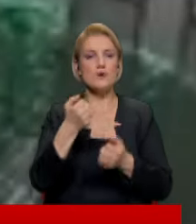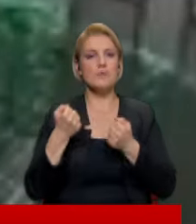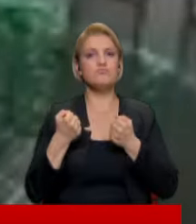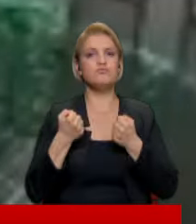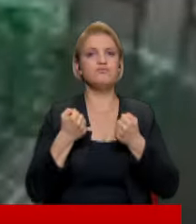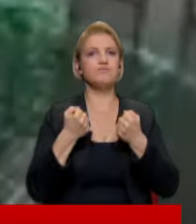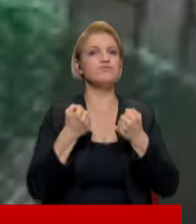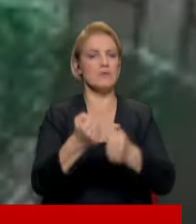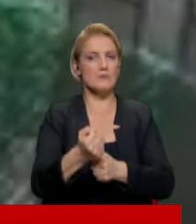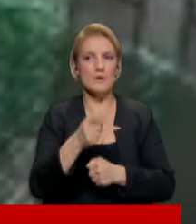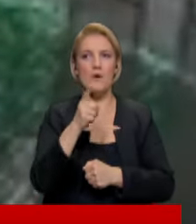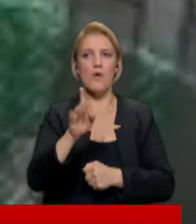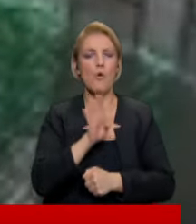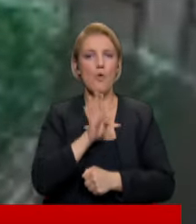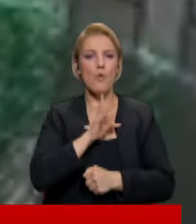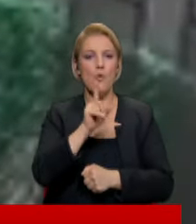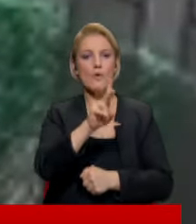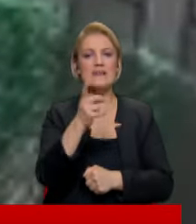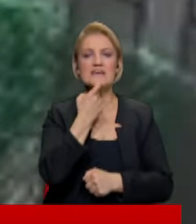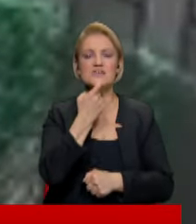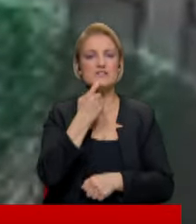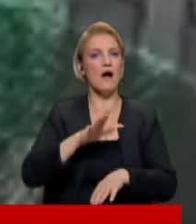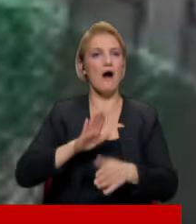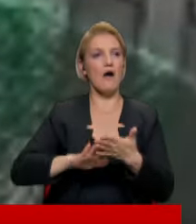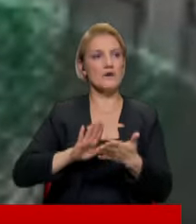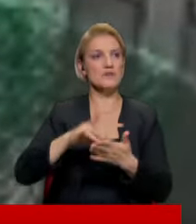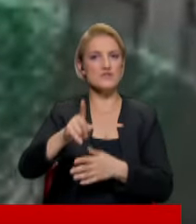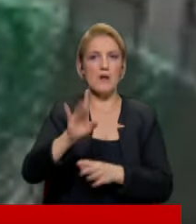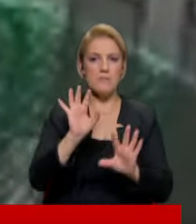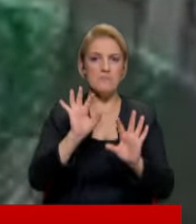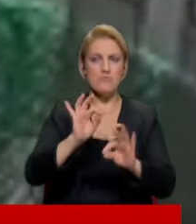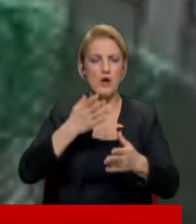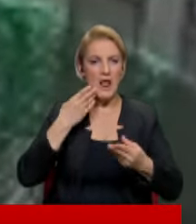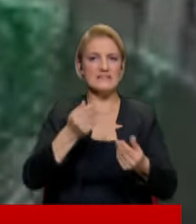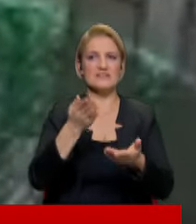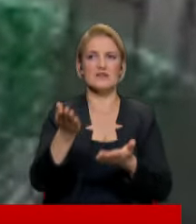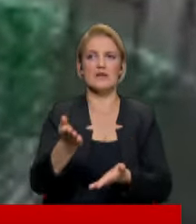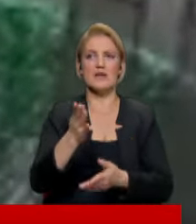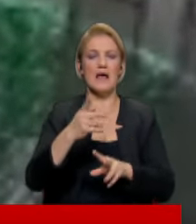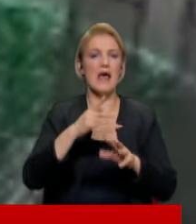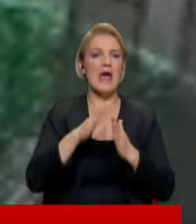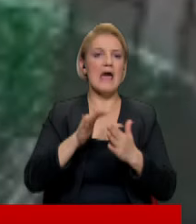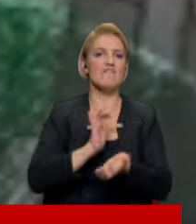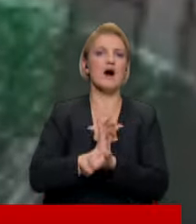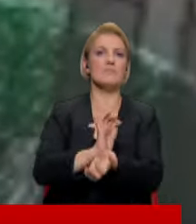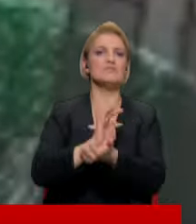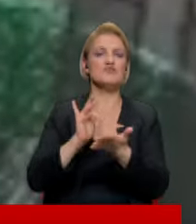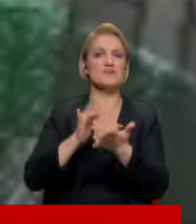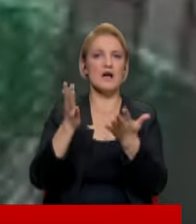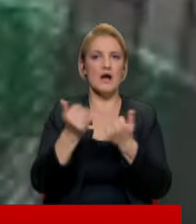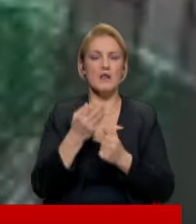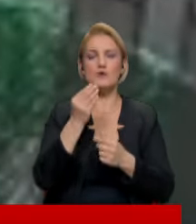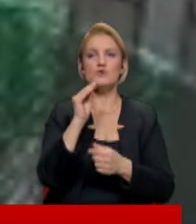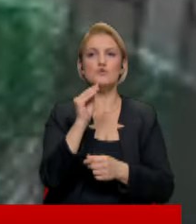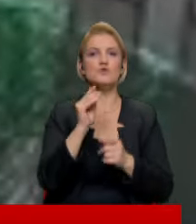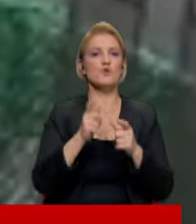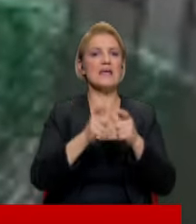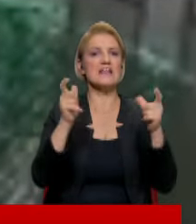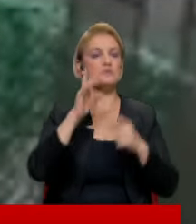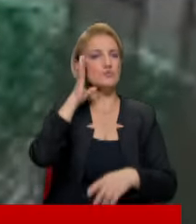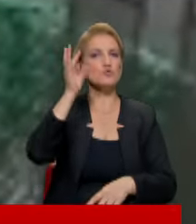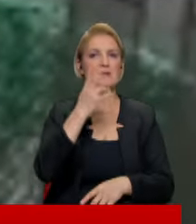otomobilini sürmüş oğlunun 12 yaşındaki arkadaşını işte böyle ezmiş ev hapsi cezası alan çocuk gelişimi uzmanı